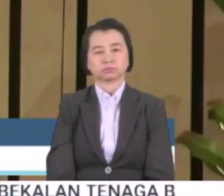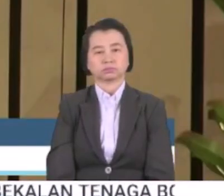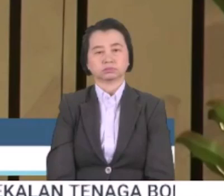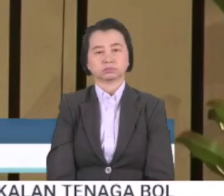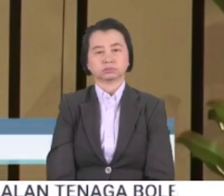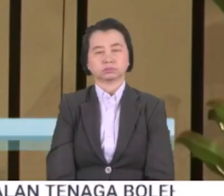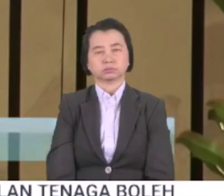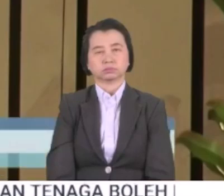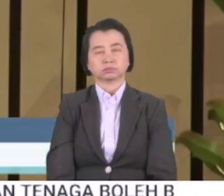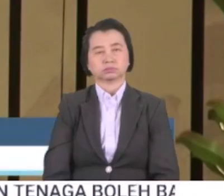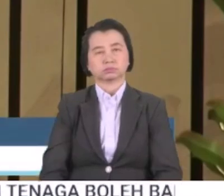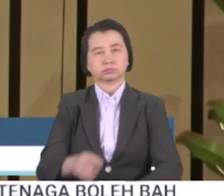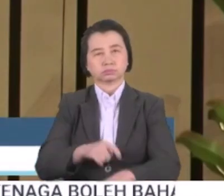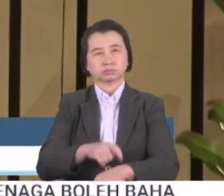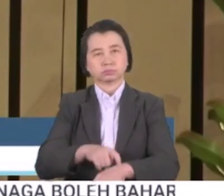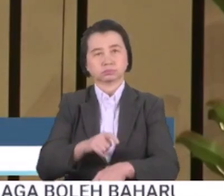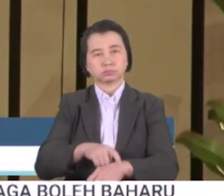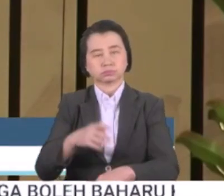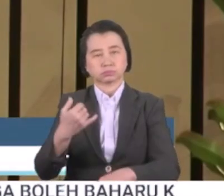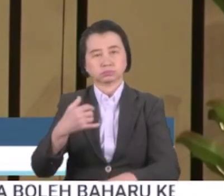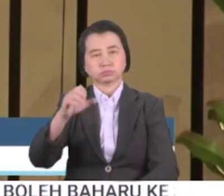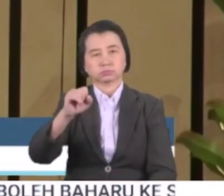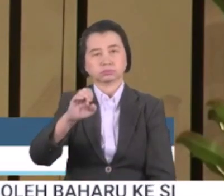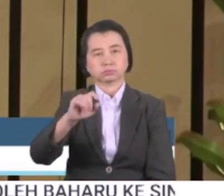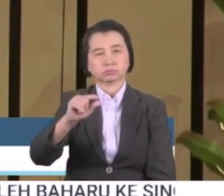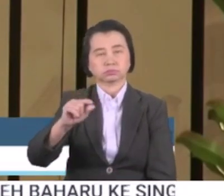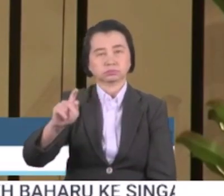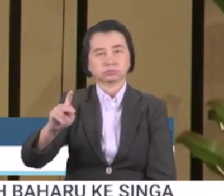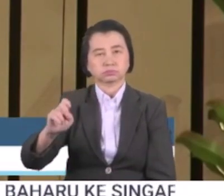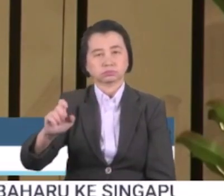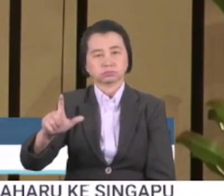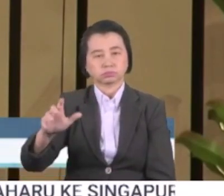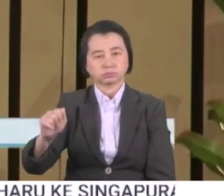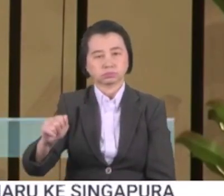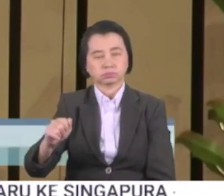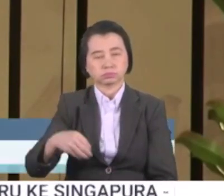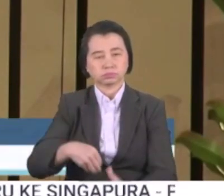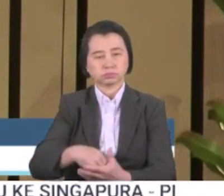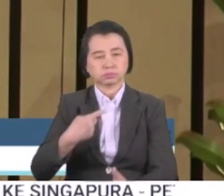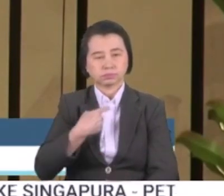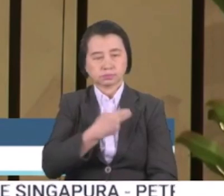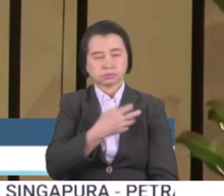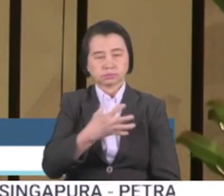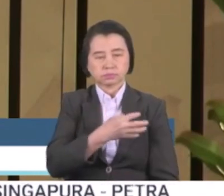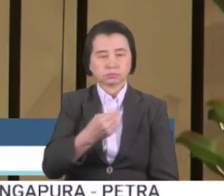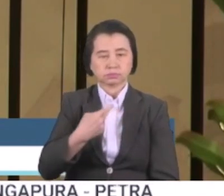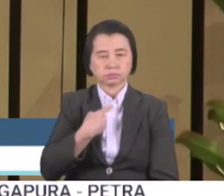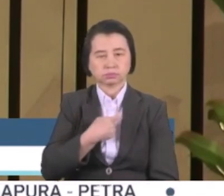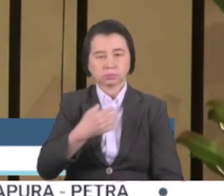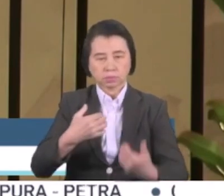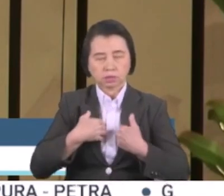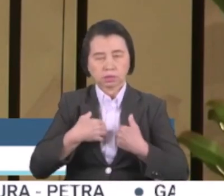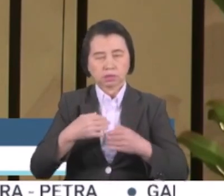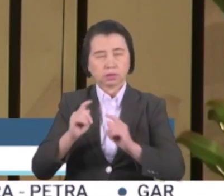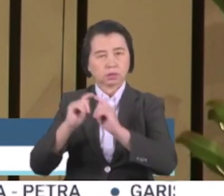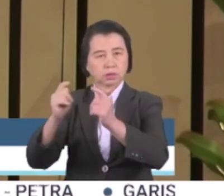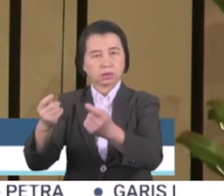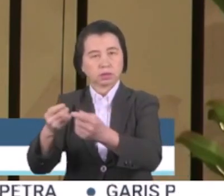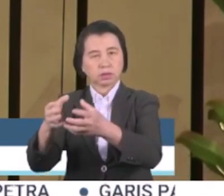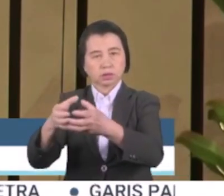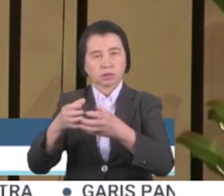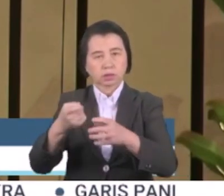Semasa berlangsungnya SOMCA, Senior Officials Meeting on Culture and Arts, delegasi